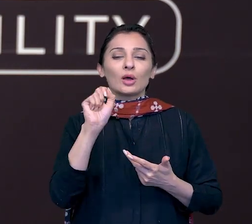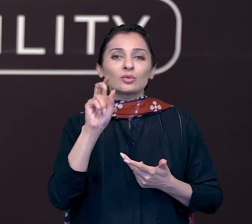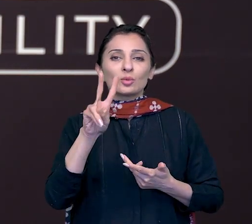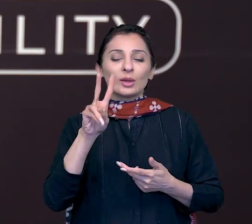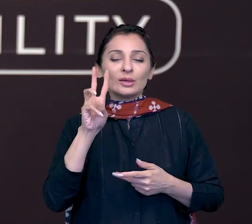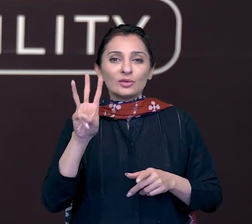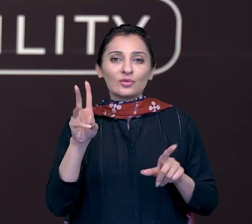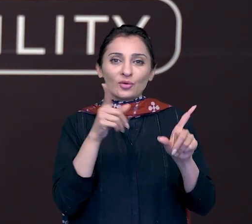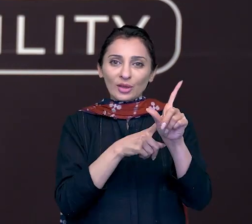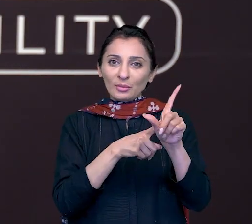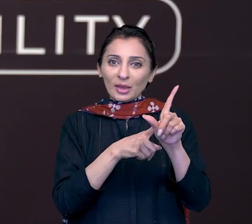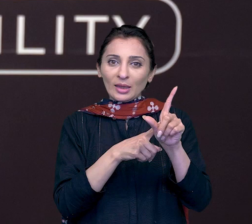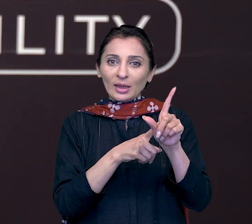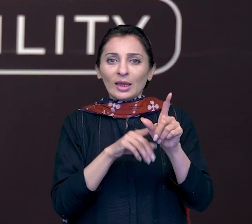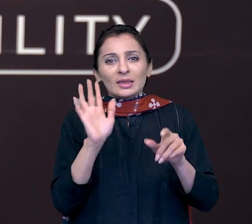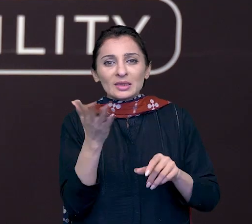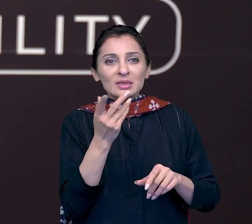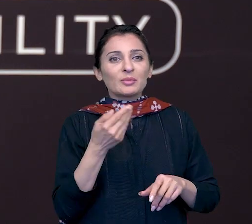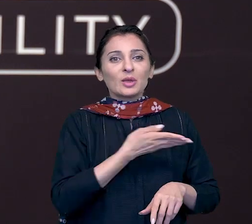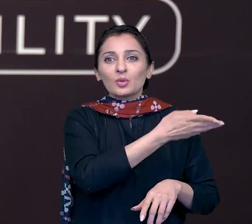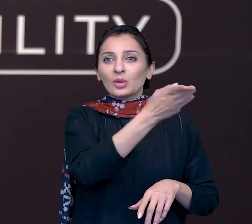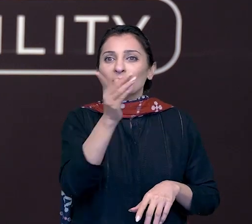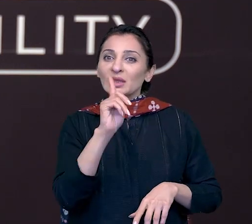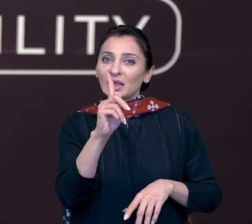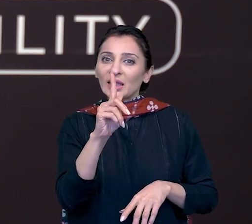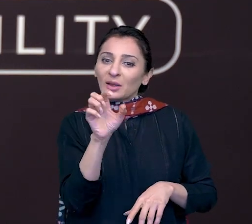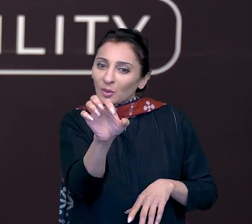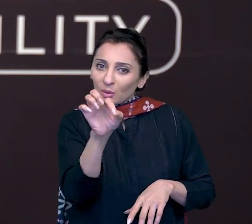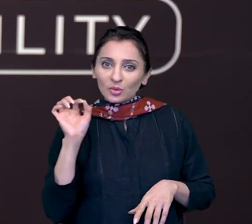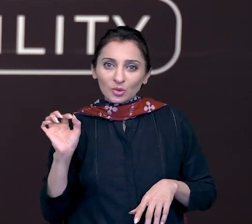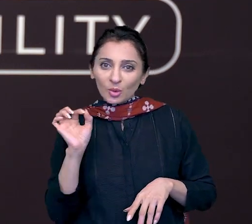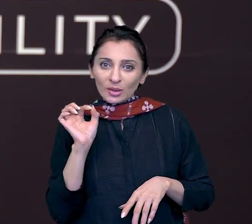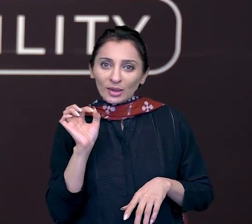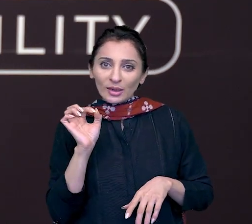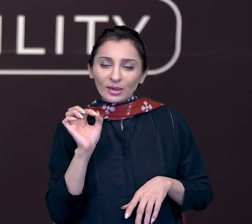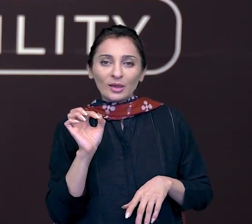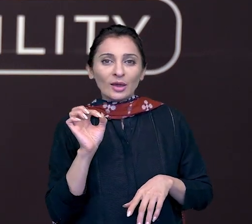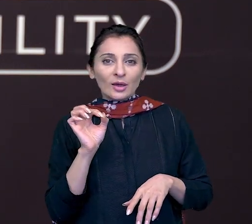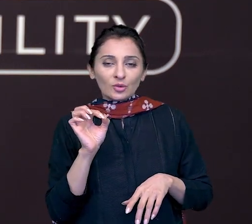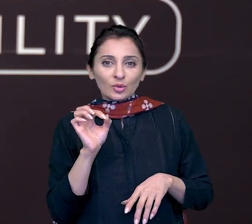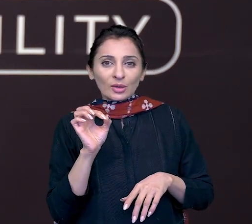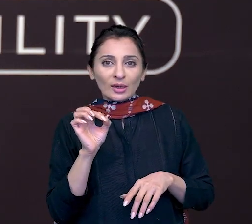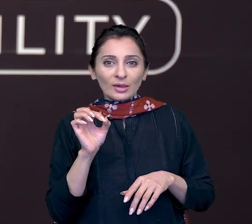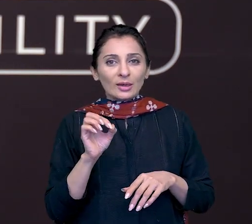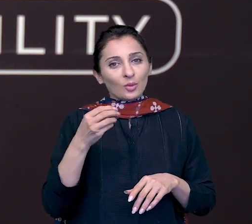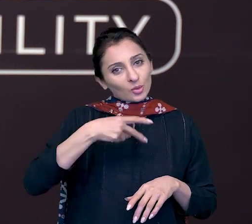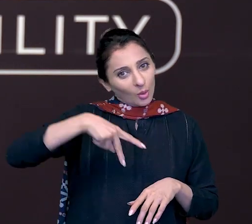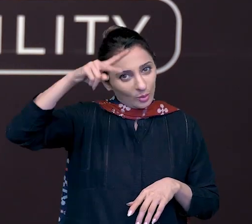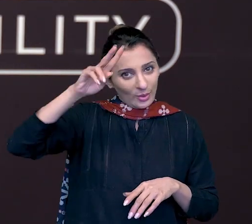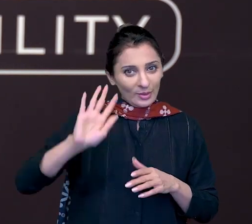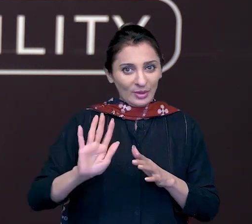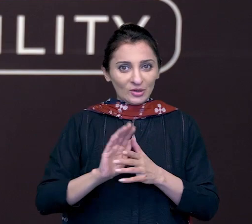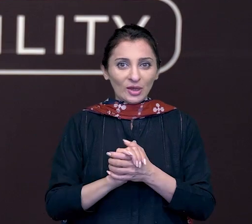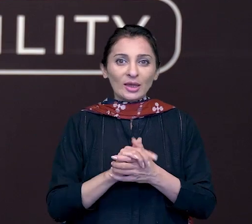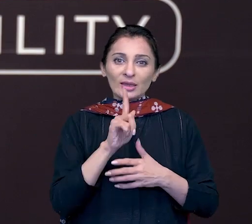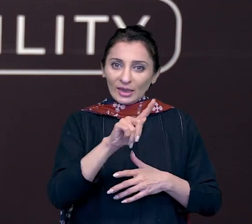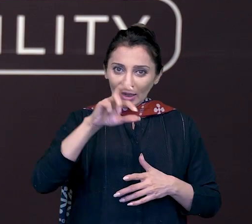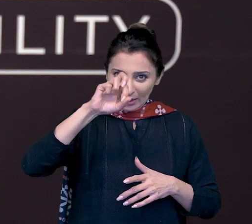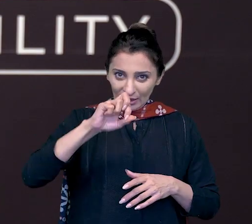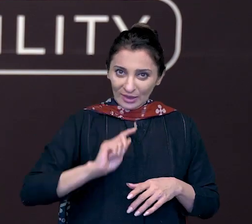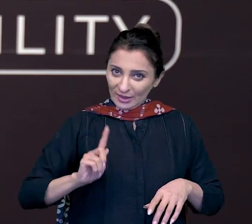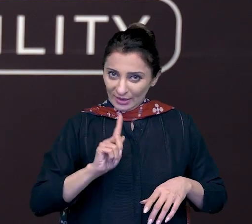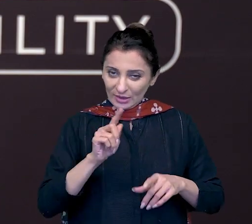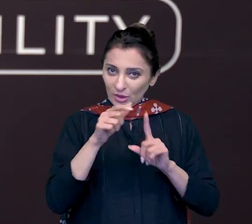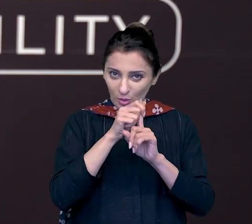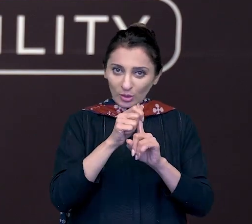رہی ہوں, اور ان کا مین ایم یہ ہے کہ وہ 2023 میں کسی ایک سویلین کو دنیا میں سے کوئی